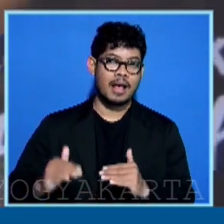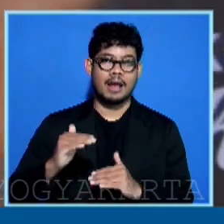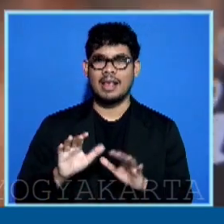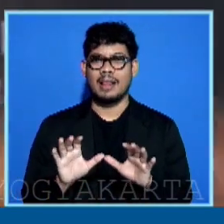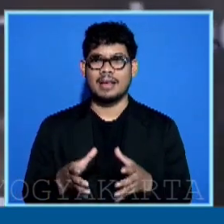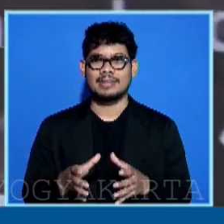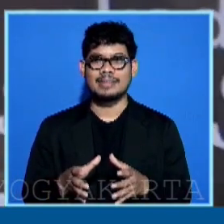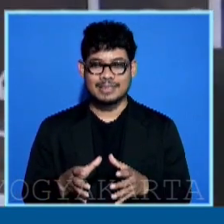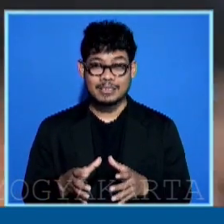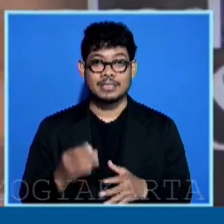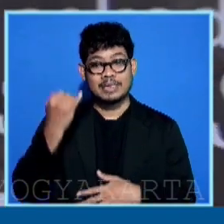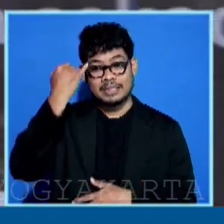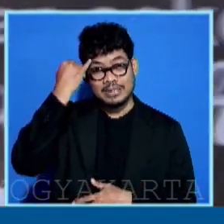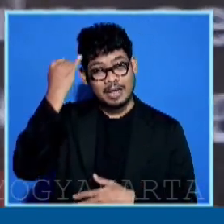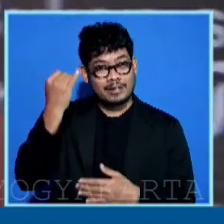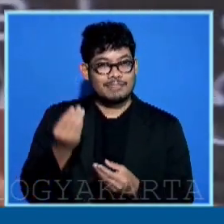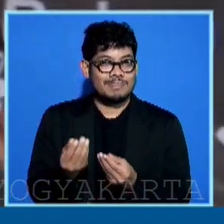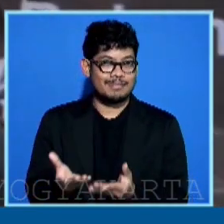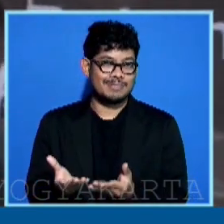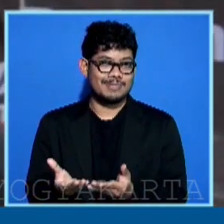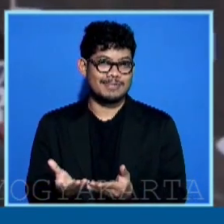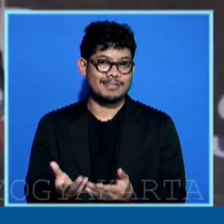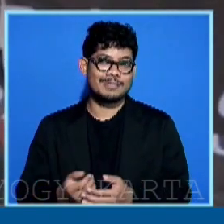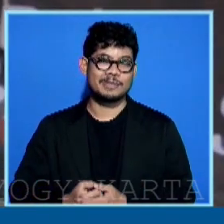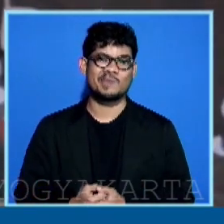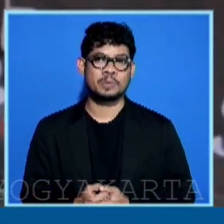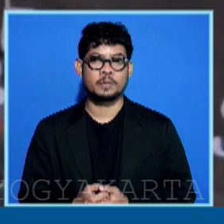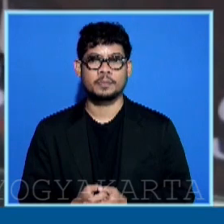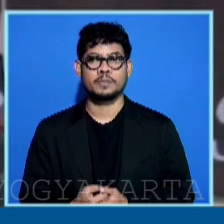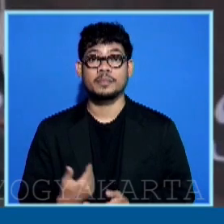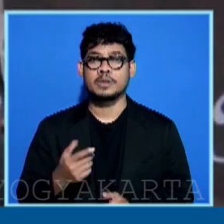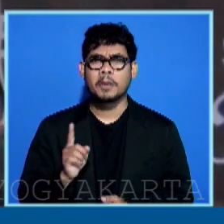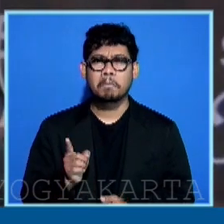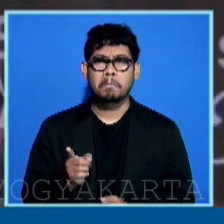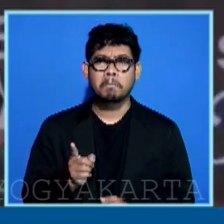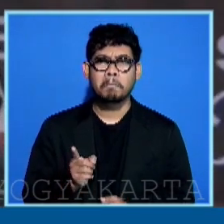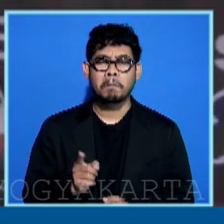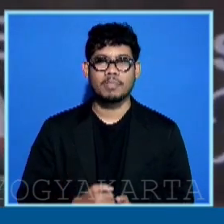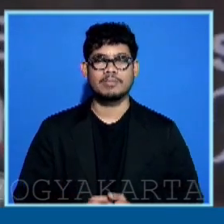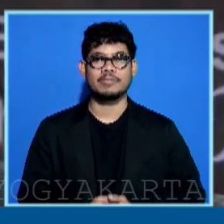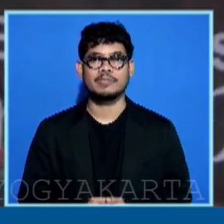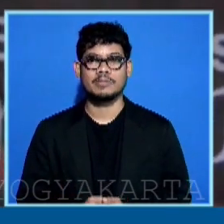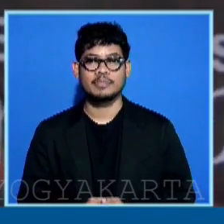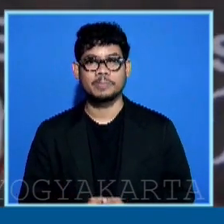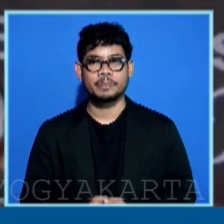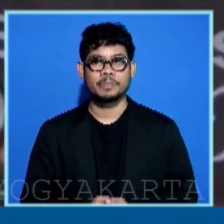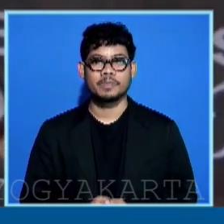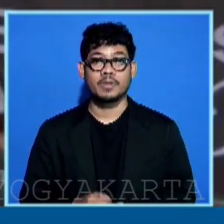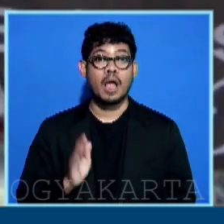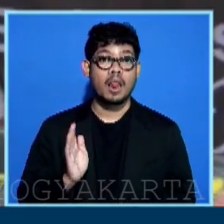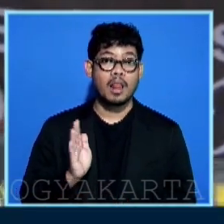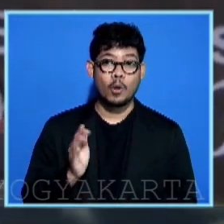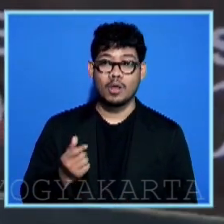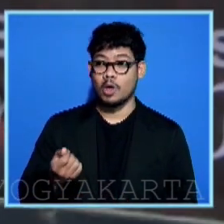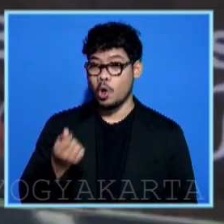teh gurah niki, Pak. Damel teh gurah niki krana menawi gurah langsung niku mboten kathah sing wonten, Pak.